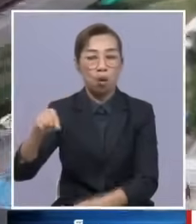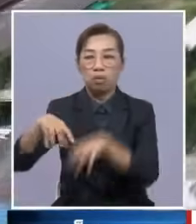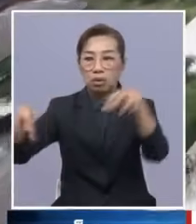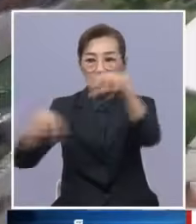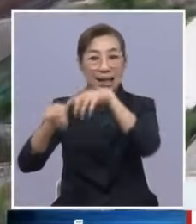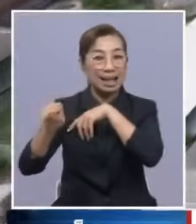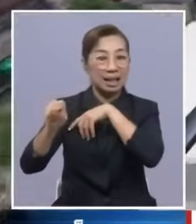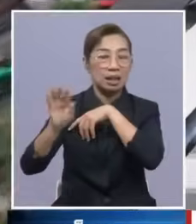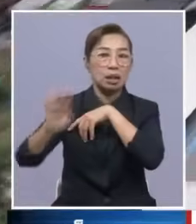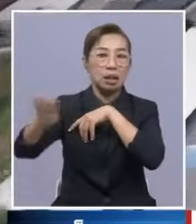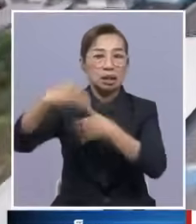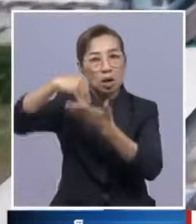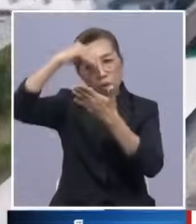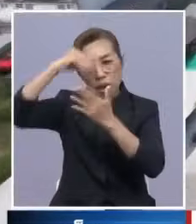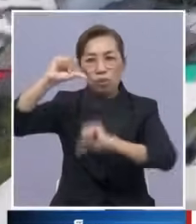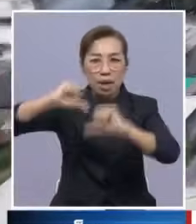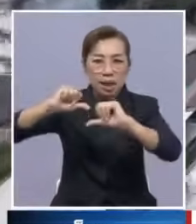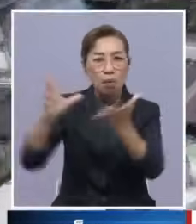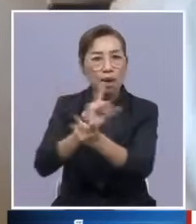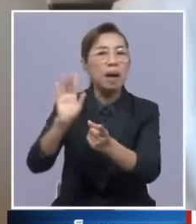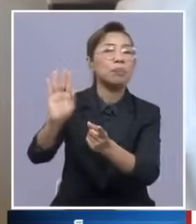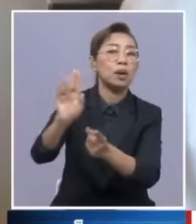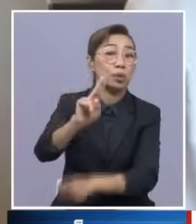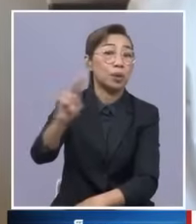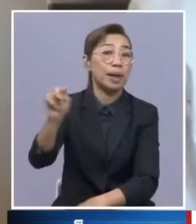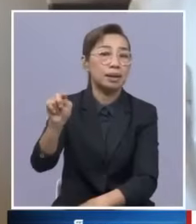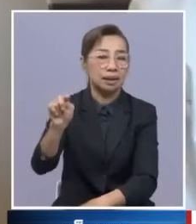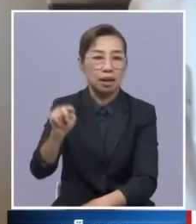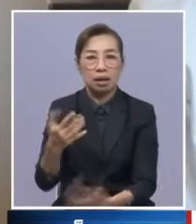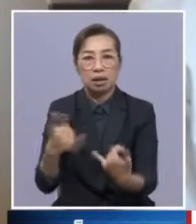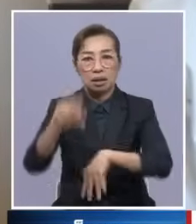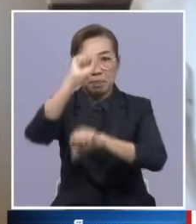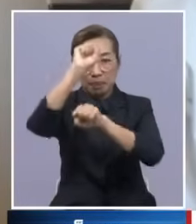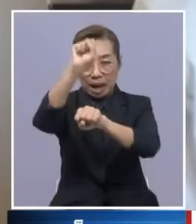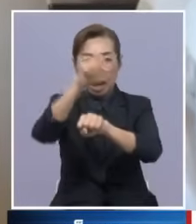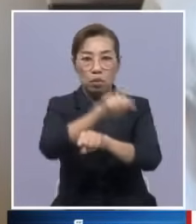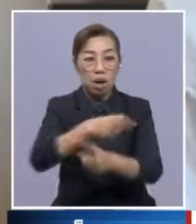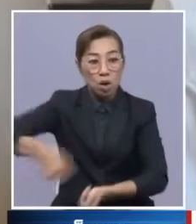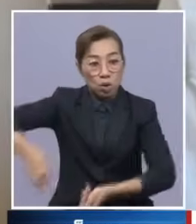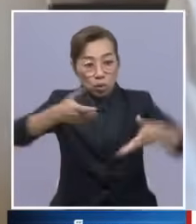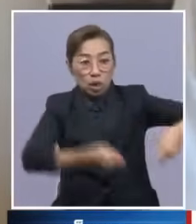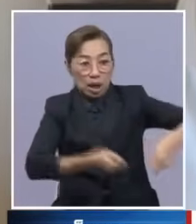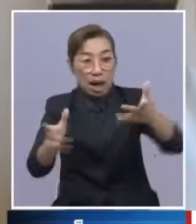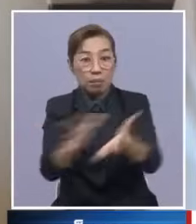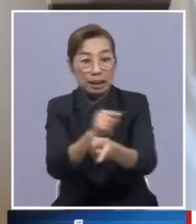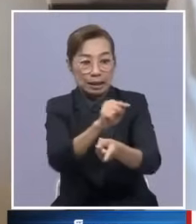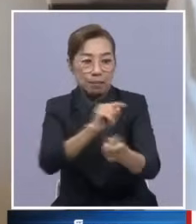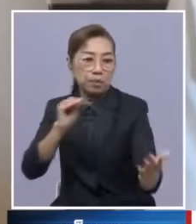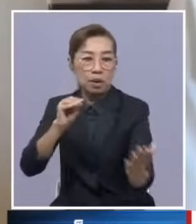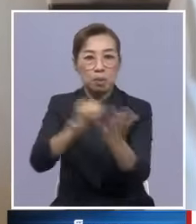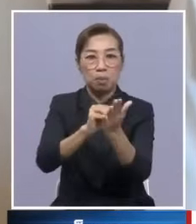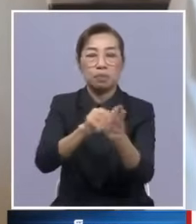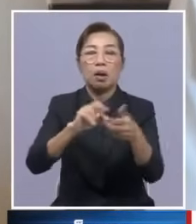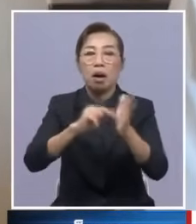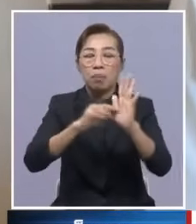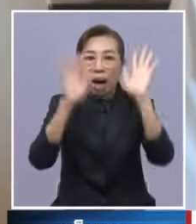วิทยาศาสตร์องค์การการศึกษาวิทยาศาสตร์และวัฒนธรรมแห่งสหประชาชาตินะฮะจะประกาศขึ้นทะเบียนสงกรานต์ในประเทศไทยเป็นรายการตัวแ